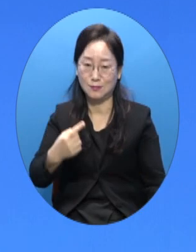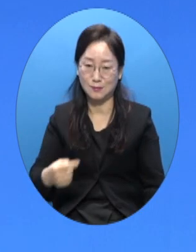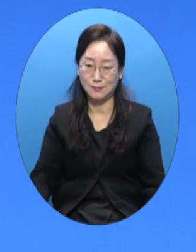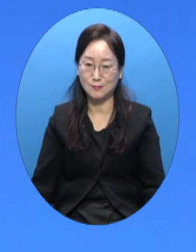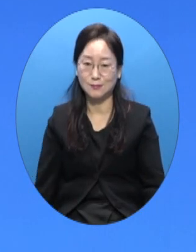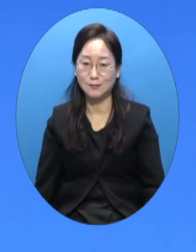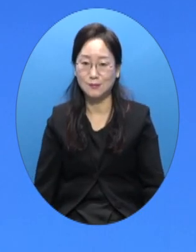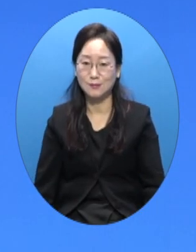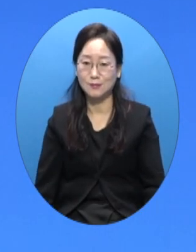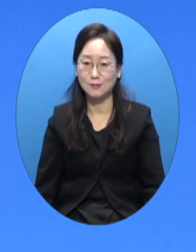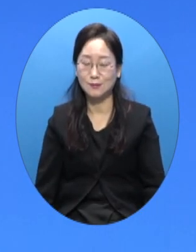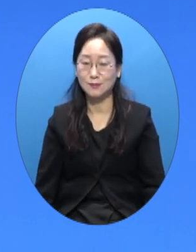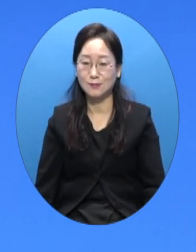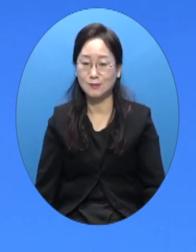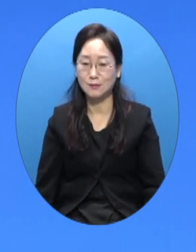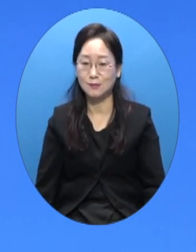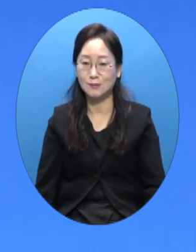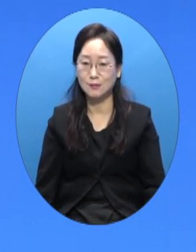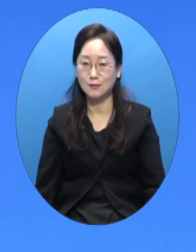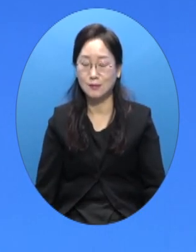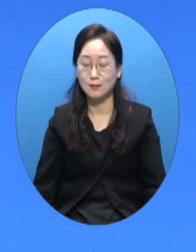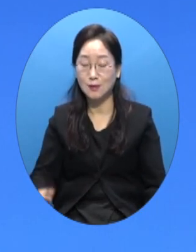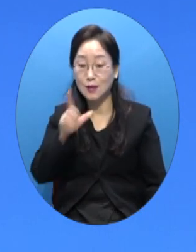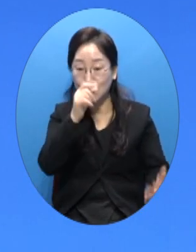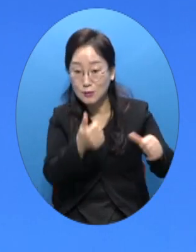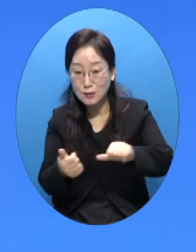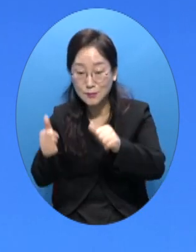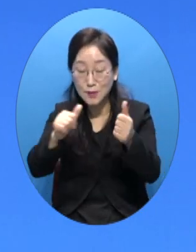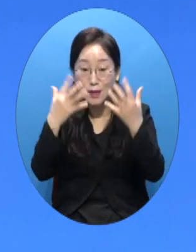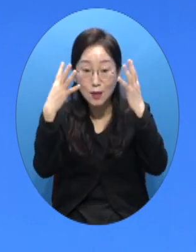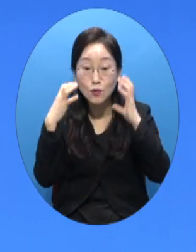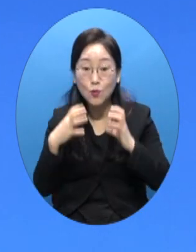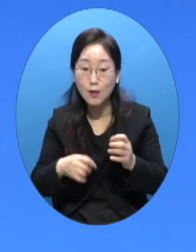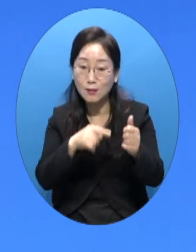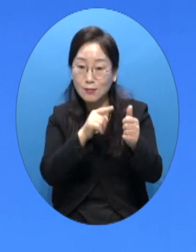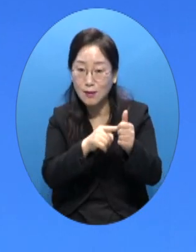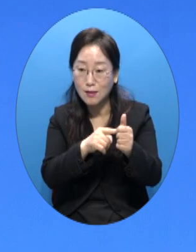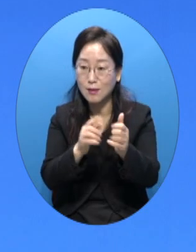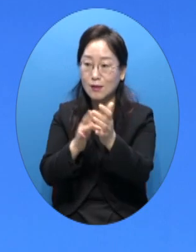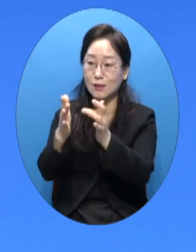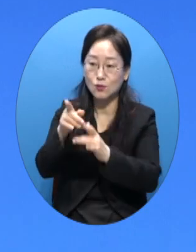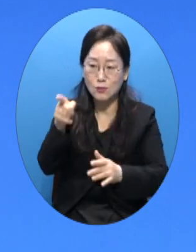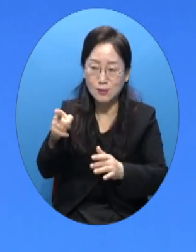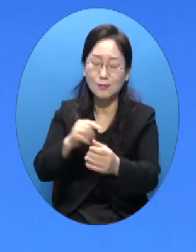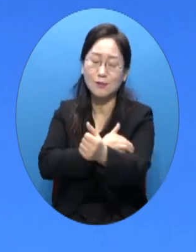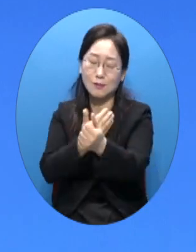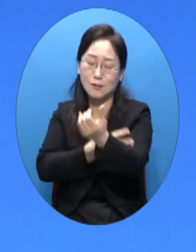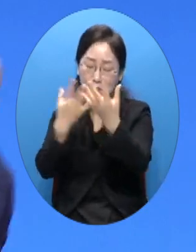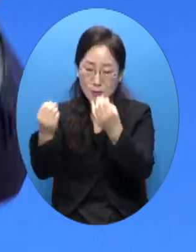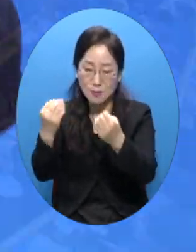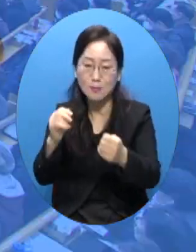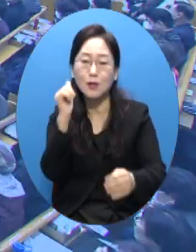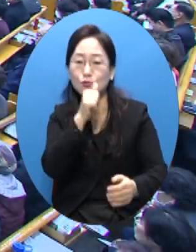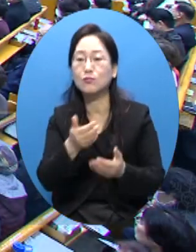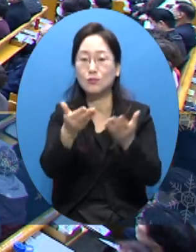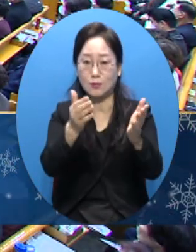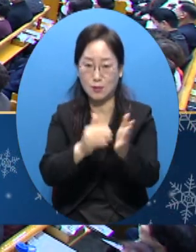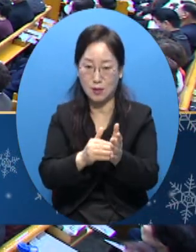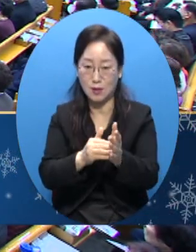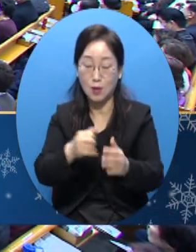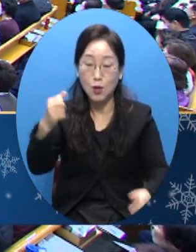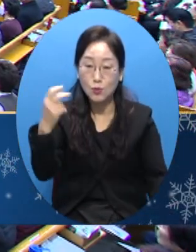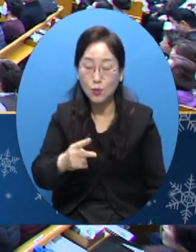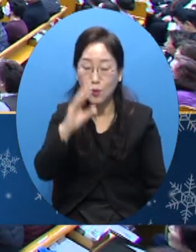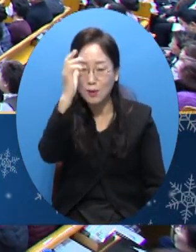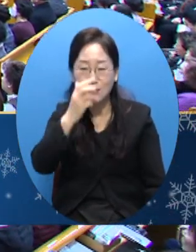아멘 침노하는 예수님을 능력만은 지로 소개하면서 나가서 우리에게 성령으로